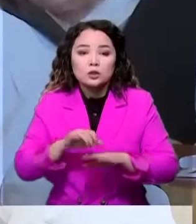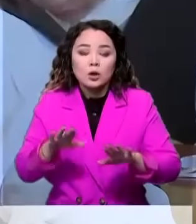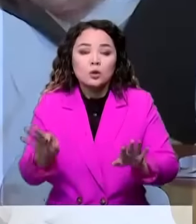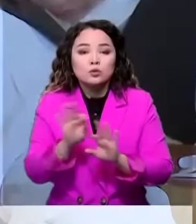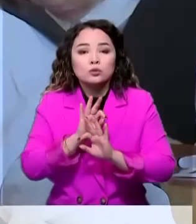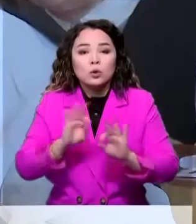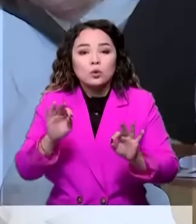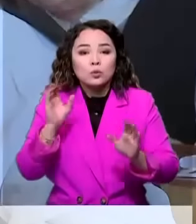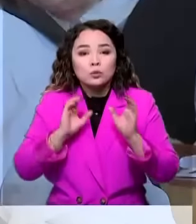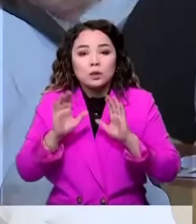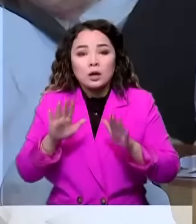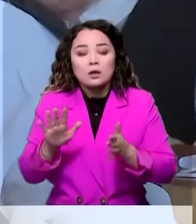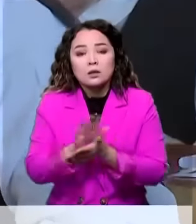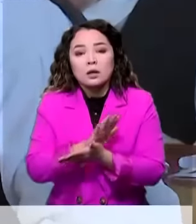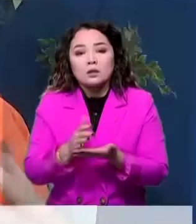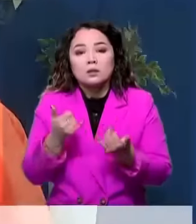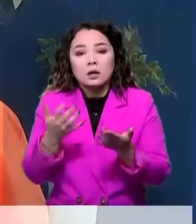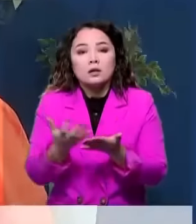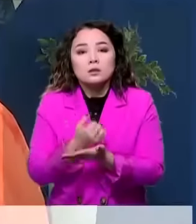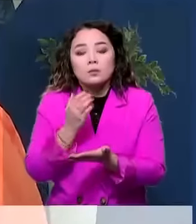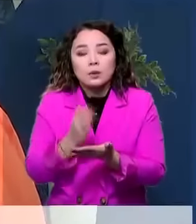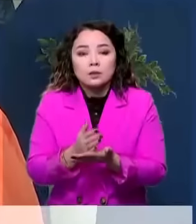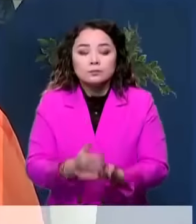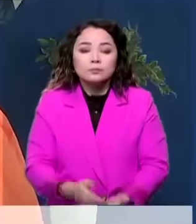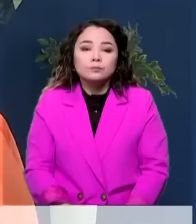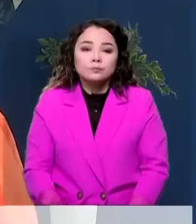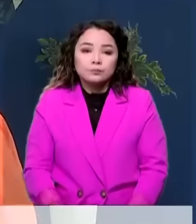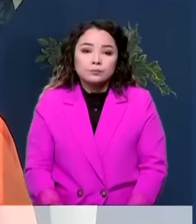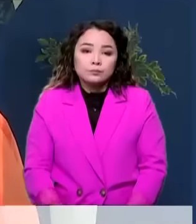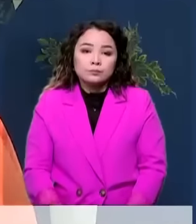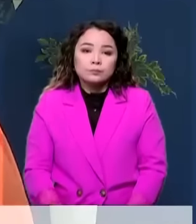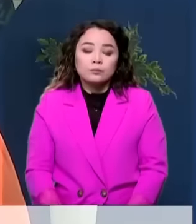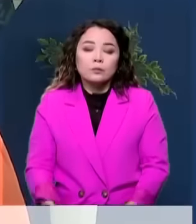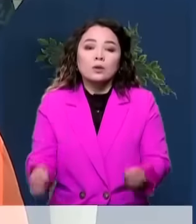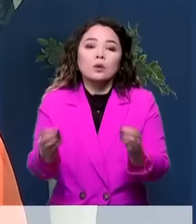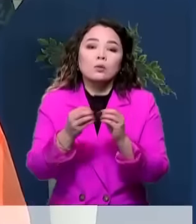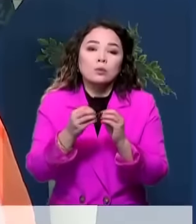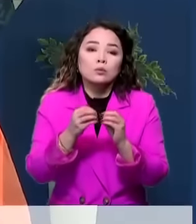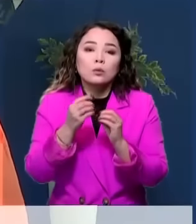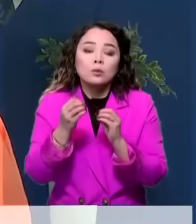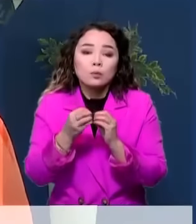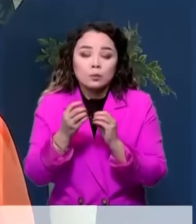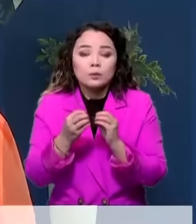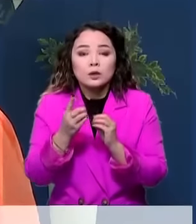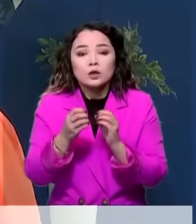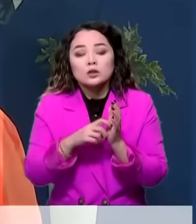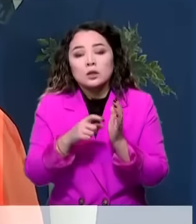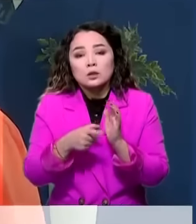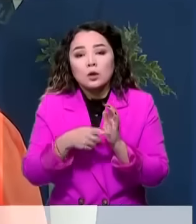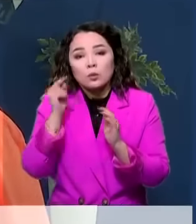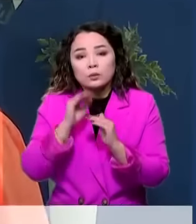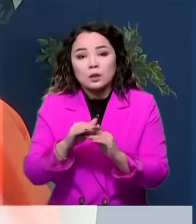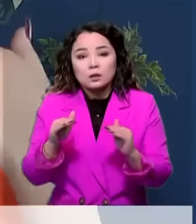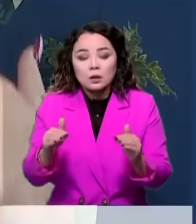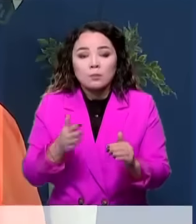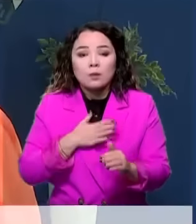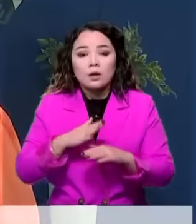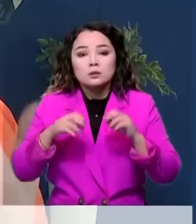үздік университеттердің грантын жеңіп алды. Бізде 9 сыныпта қатыстық қой. 10-шы және 11-ші сыныпта осы өзіміздің мамандығымызға түсу